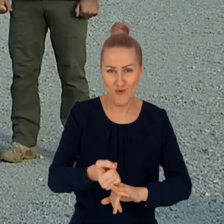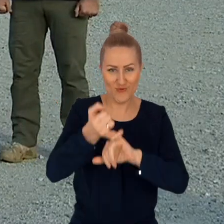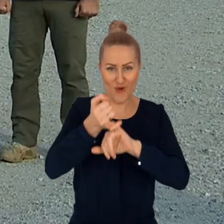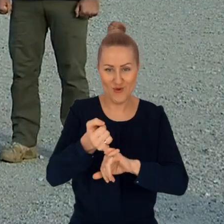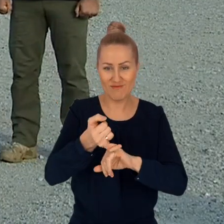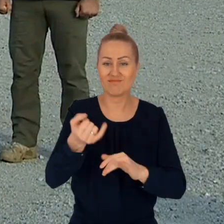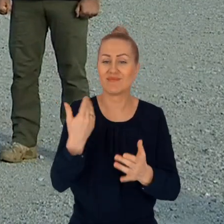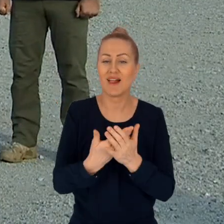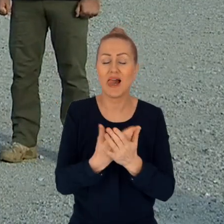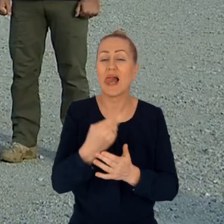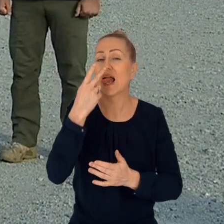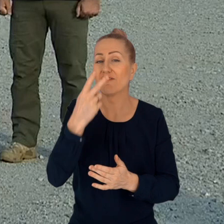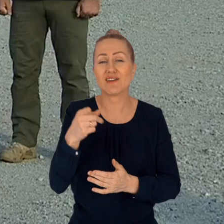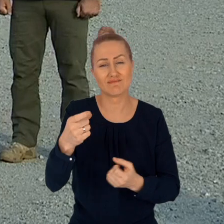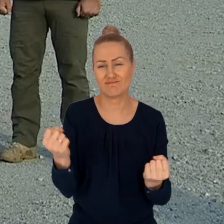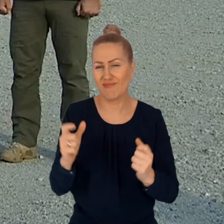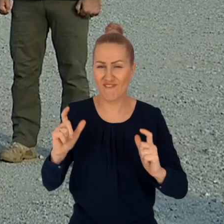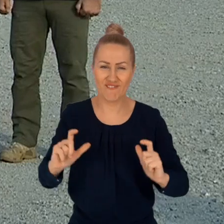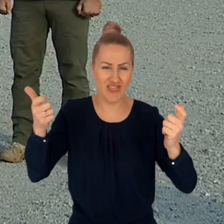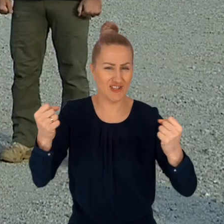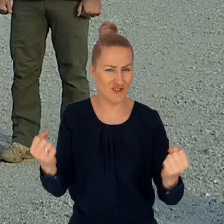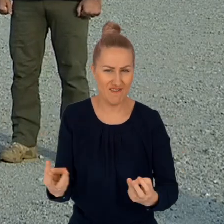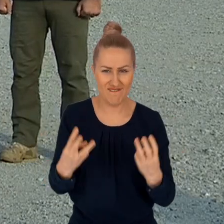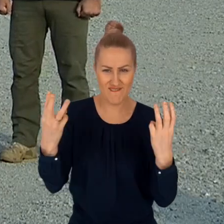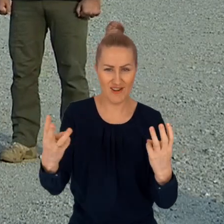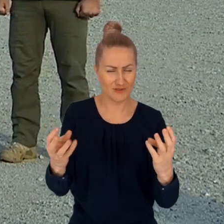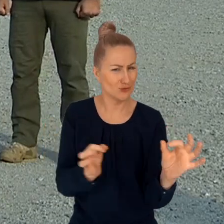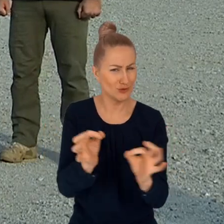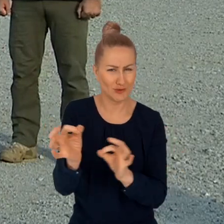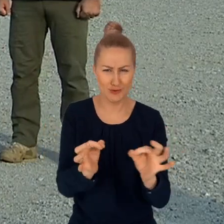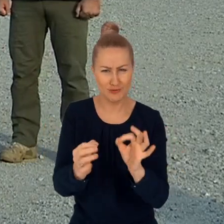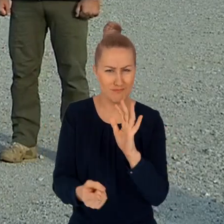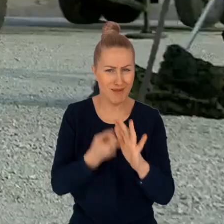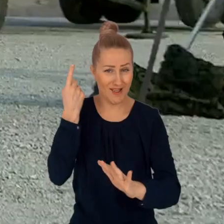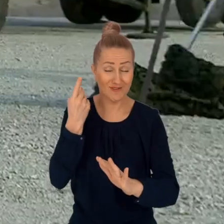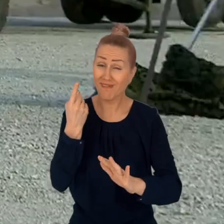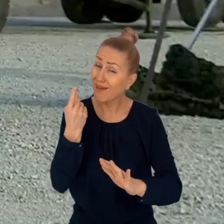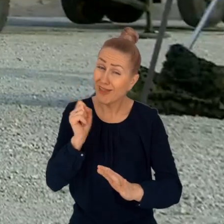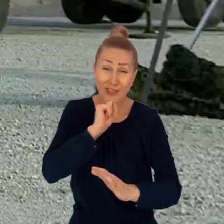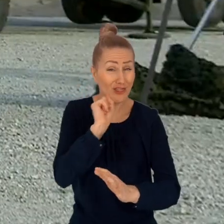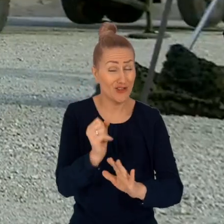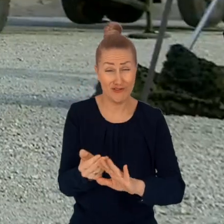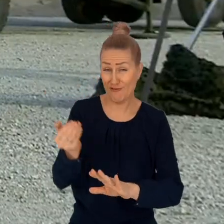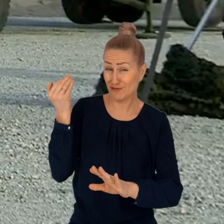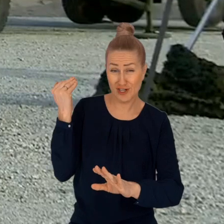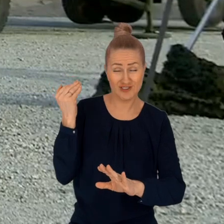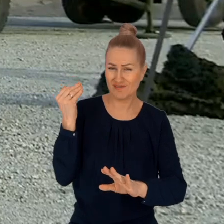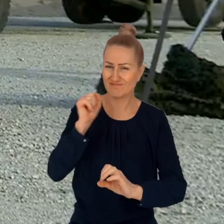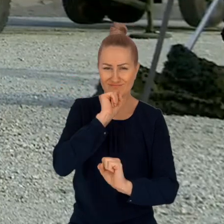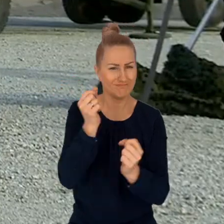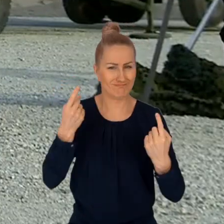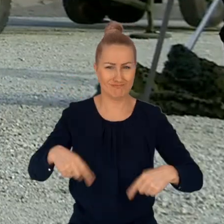to jest wydarzenie historyczne, proszę państwa. Nigdy w naszej historii nie mieliśmy